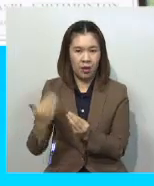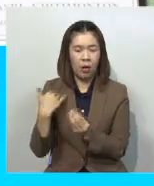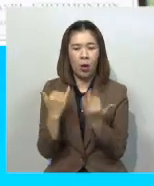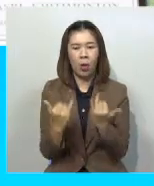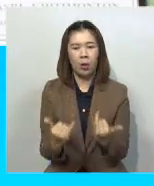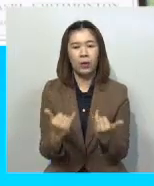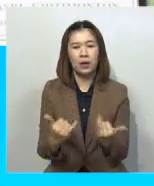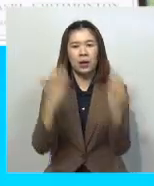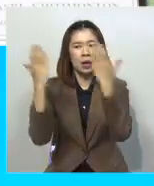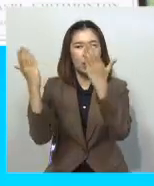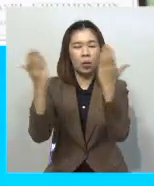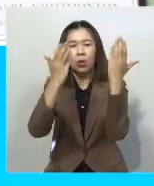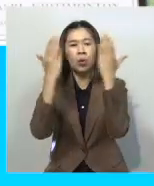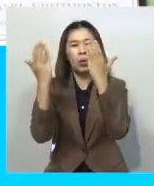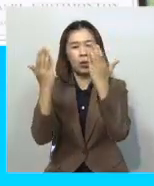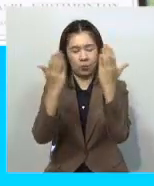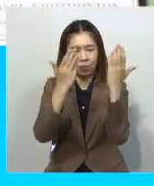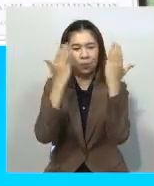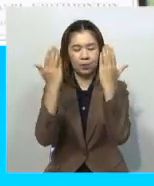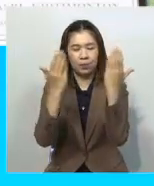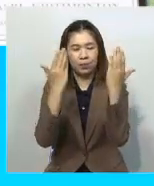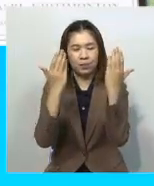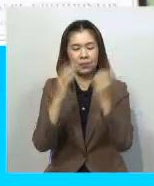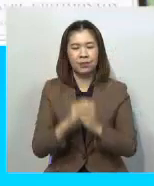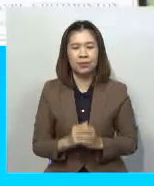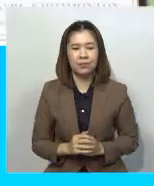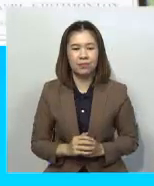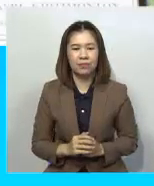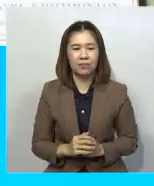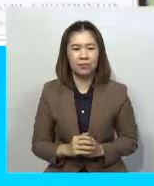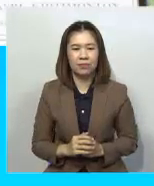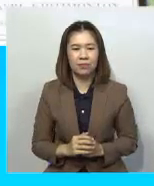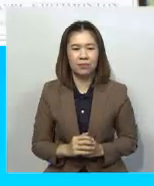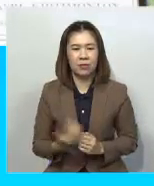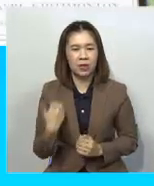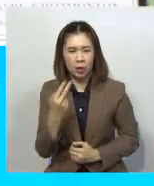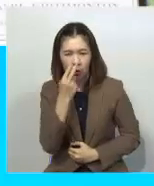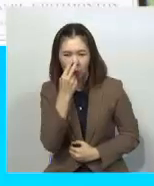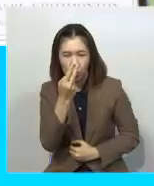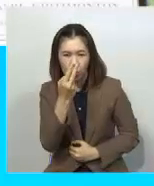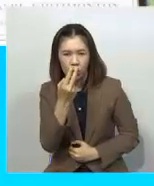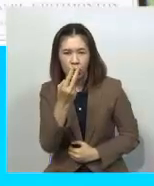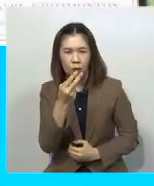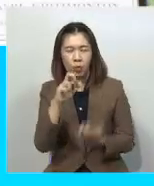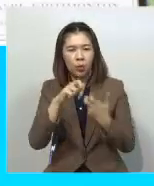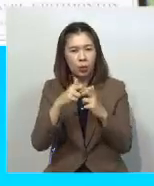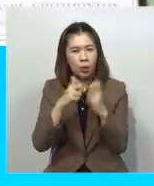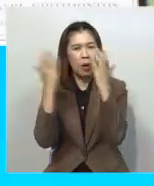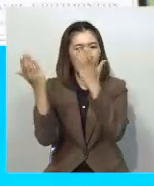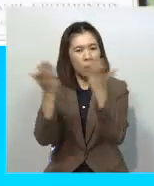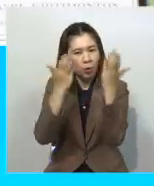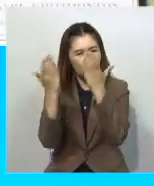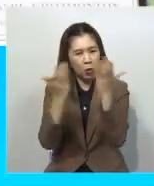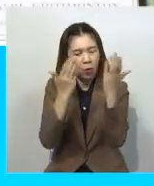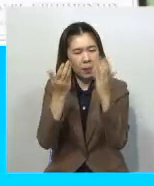ลมทางทิศตะวันออกเฉียงใต้เล็กน้อยนะครับเพราะฉะนั้นเนี่ยเราคำนวณทิศทางลมนะครับแล้วก็ความเร็วลมแ